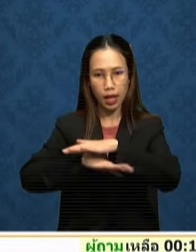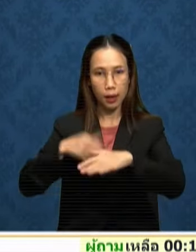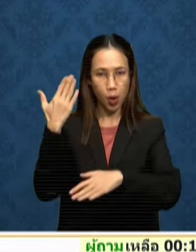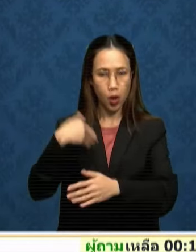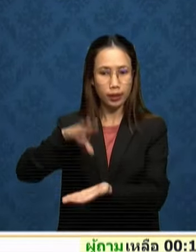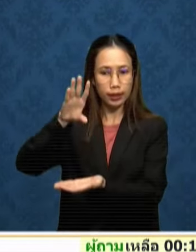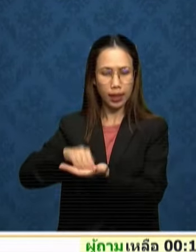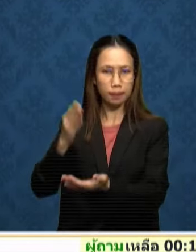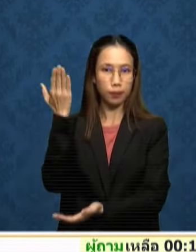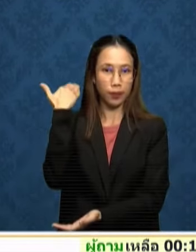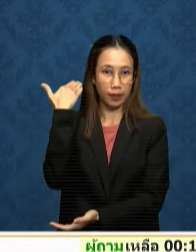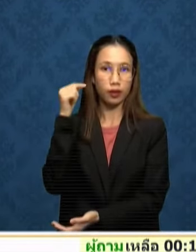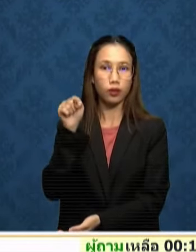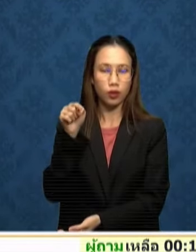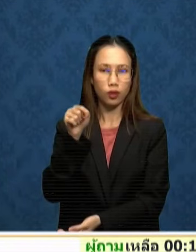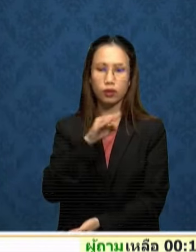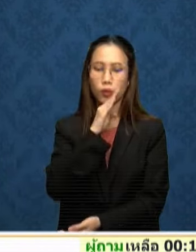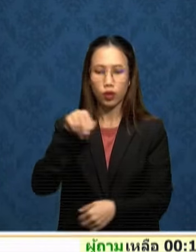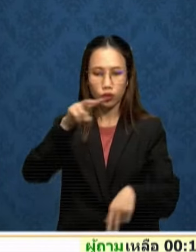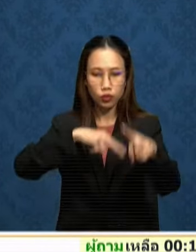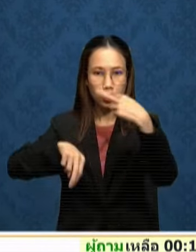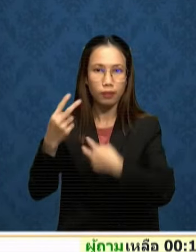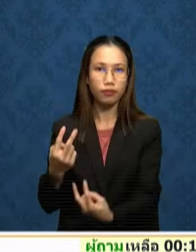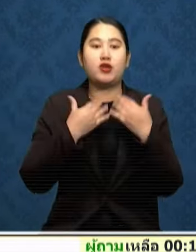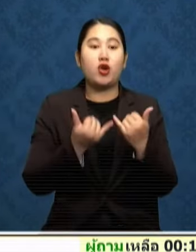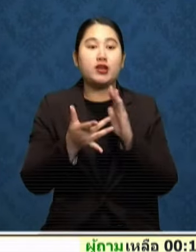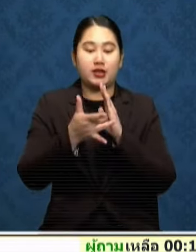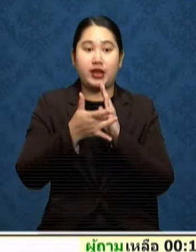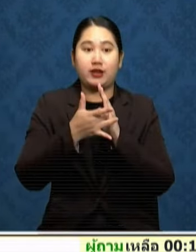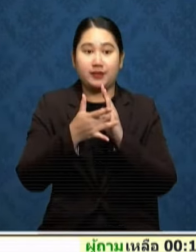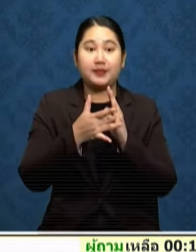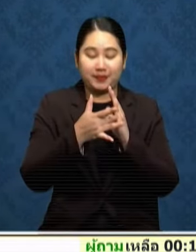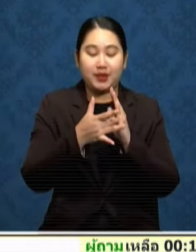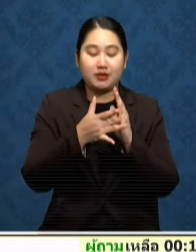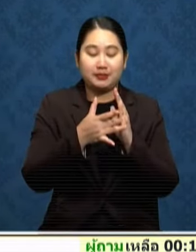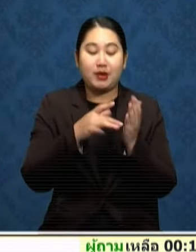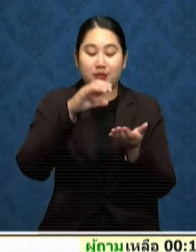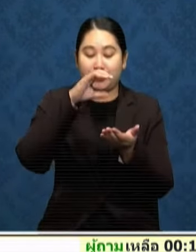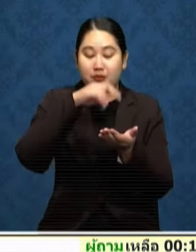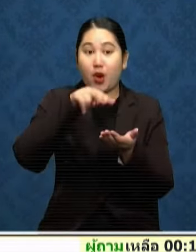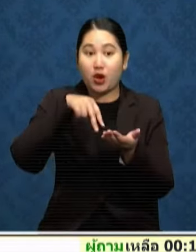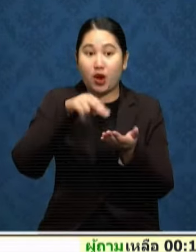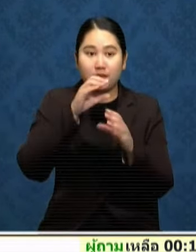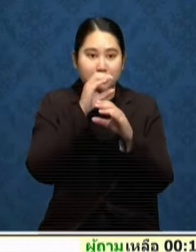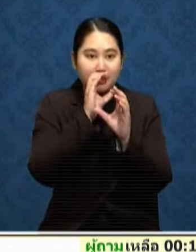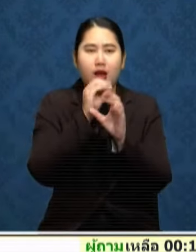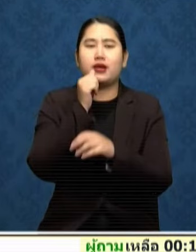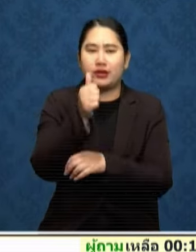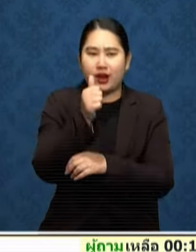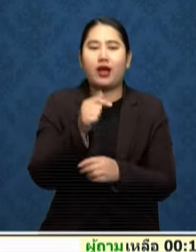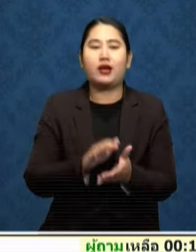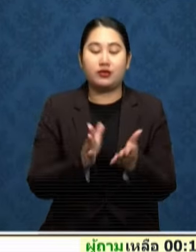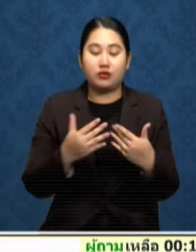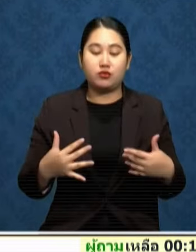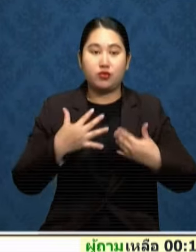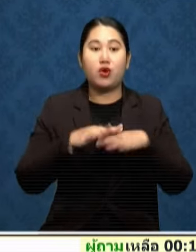เก็บไว้ณเวลานั้นเนี่ยการตรวจสอบย้อนกลับก็สามารถทำได้ไปตรวจสอบ DNA ย้อนกลับได้นะครับเราก็จะสามารถร่วมกัน